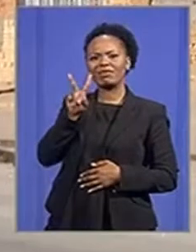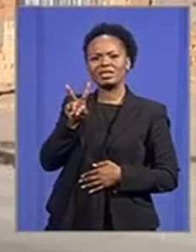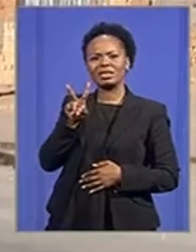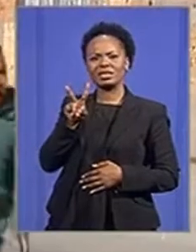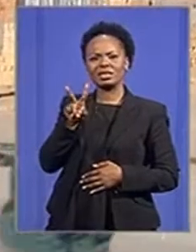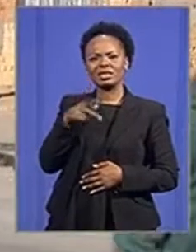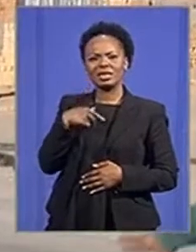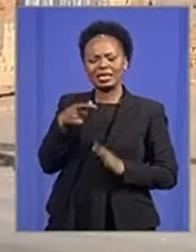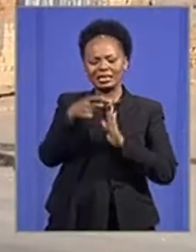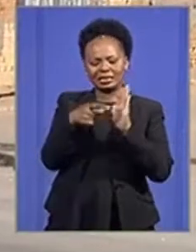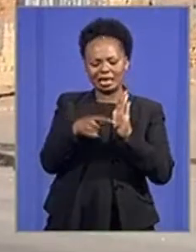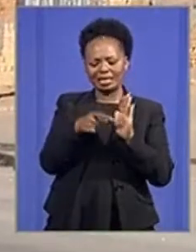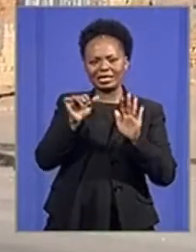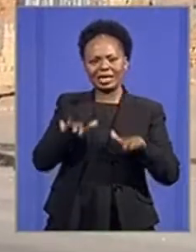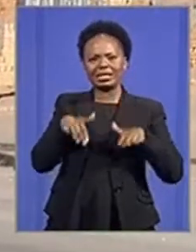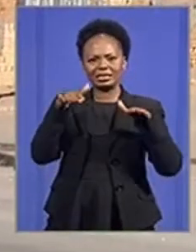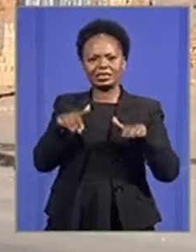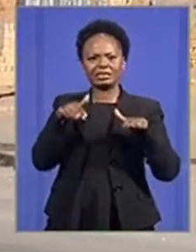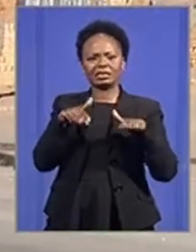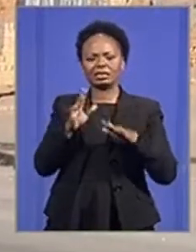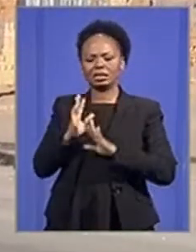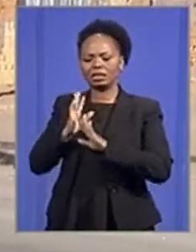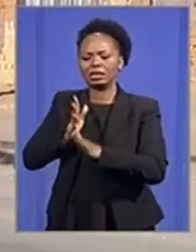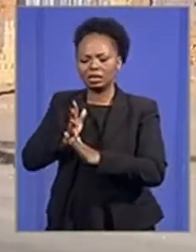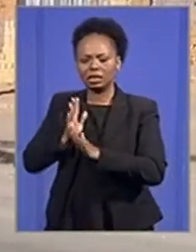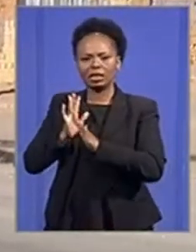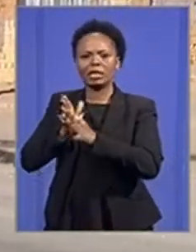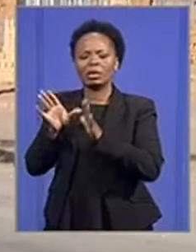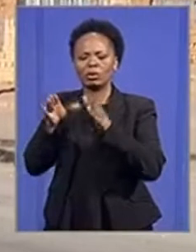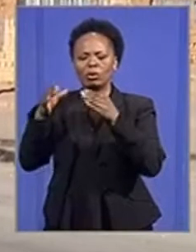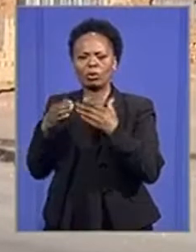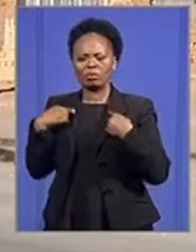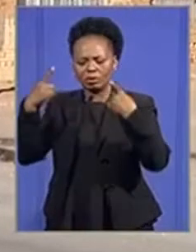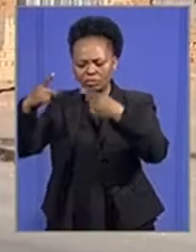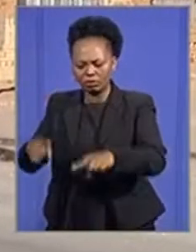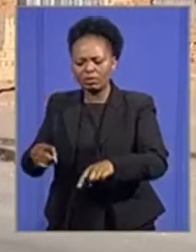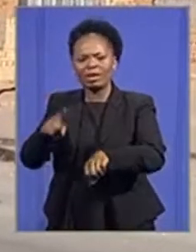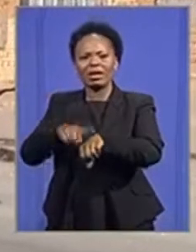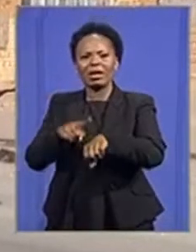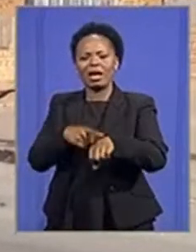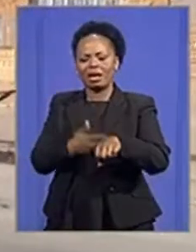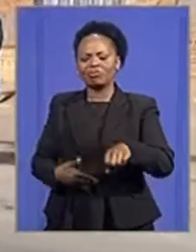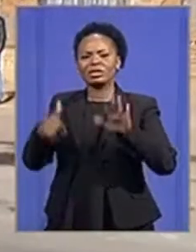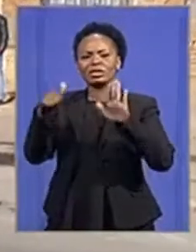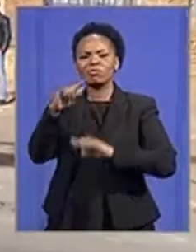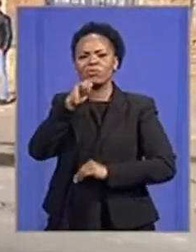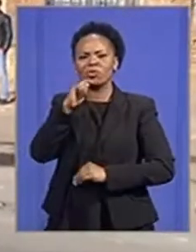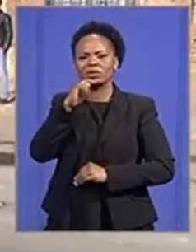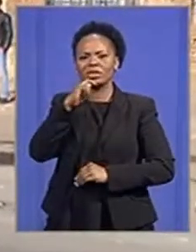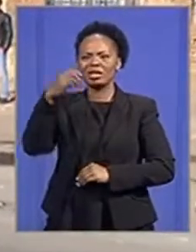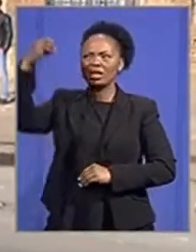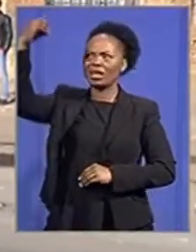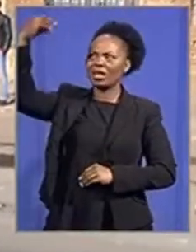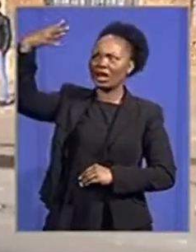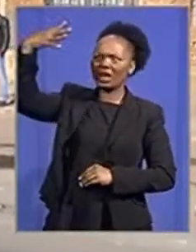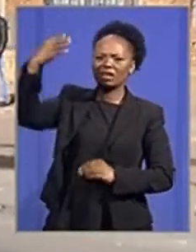fa di-date re tsamaya ka dikurupu ga re fitlha mona oseng ka 6 re fitlhela go laetue mona di-light go laetue